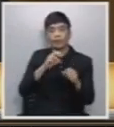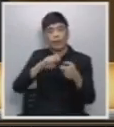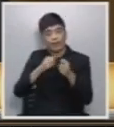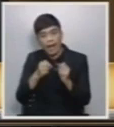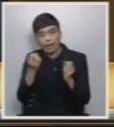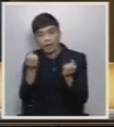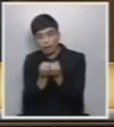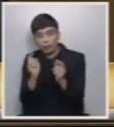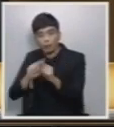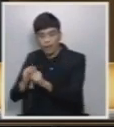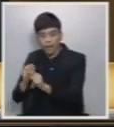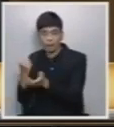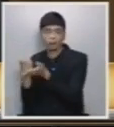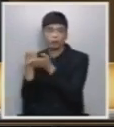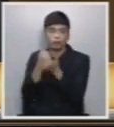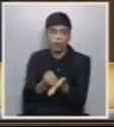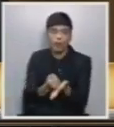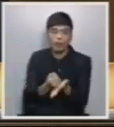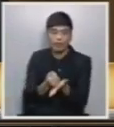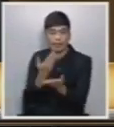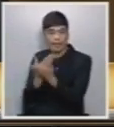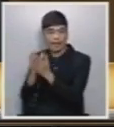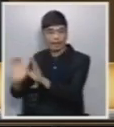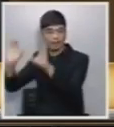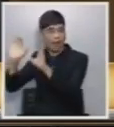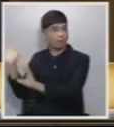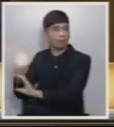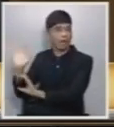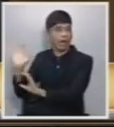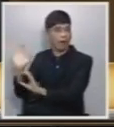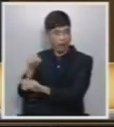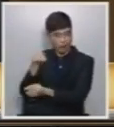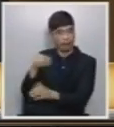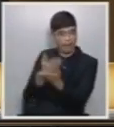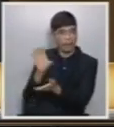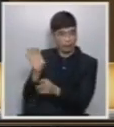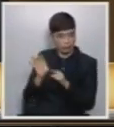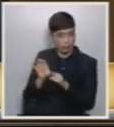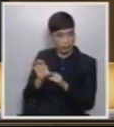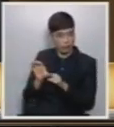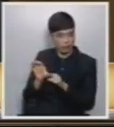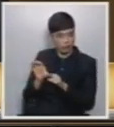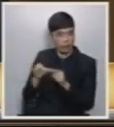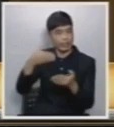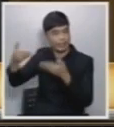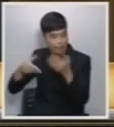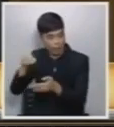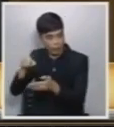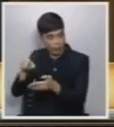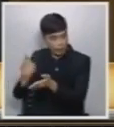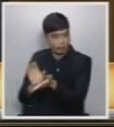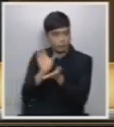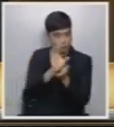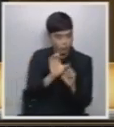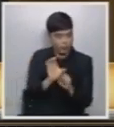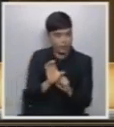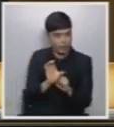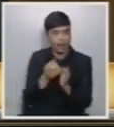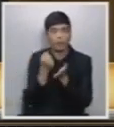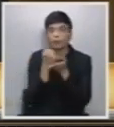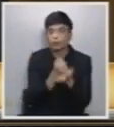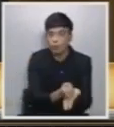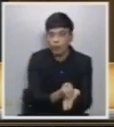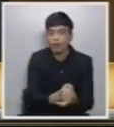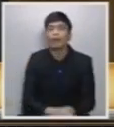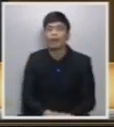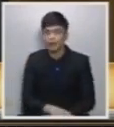ฉะนั้นก็กราบเรียนท่านว่าก็ตั้งใจว่าถ้าเผื่อมีการจัดงานเพียงแค่นี้แล้วก็คณะกรรม